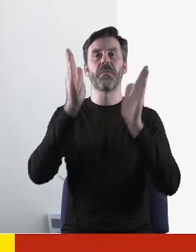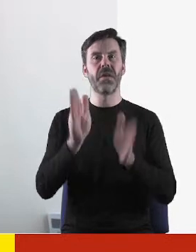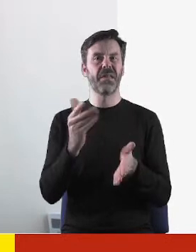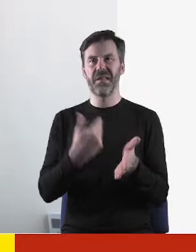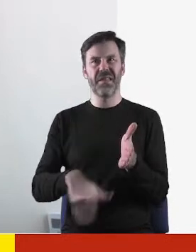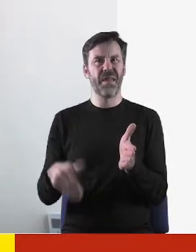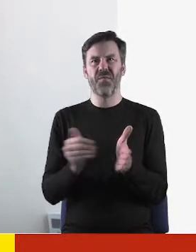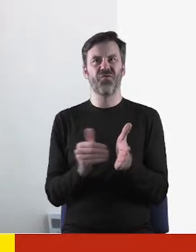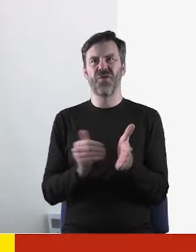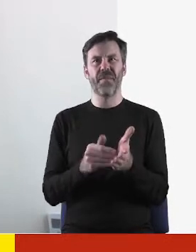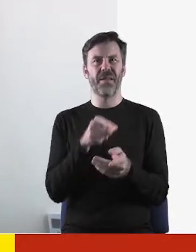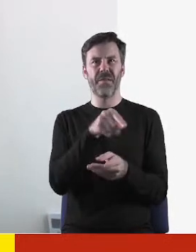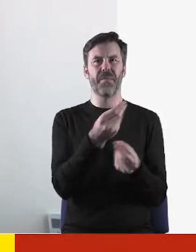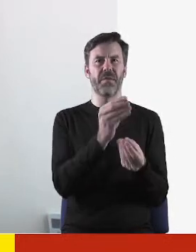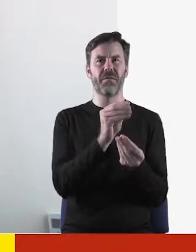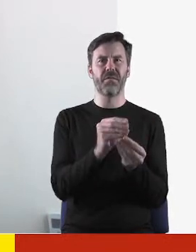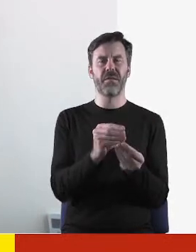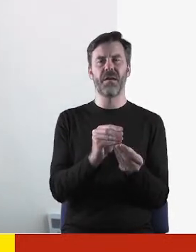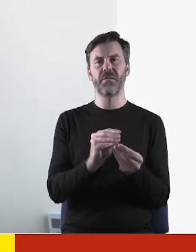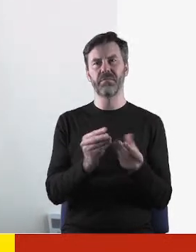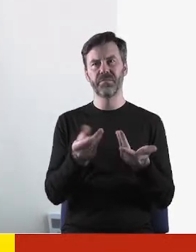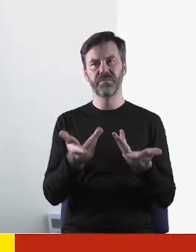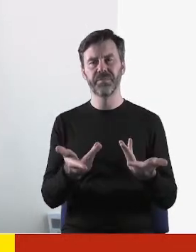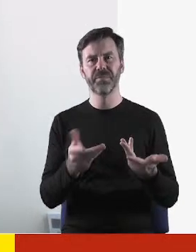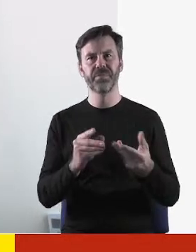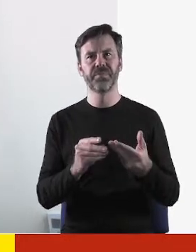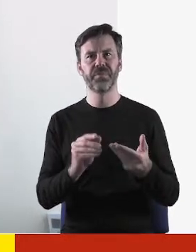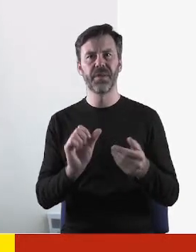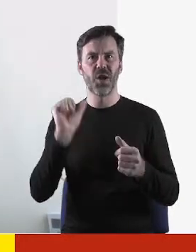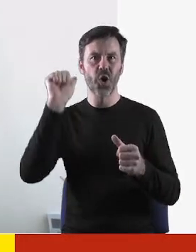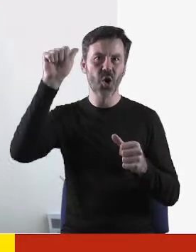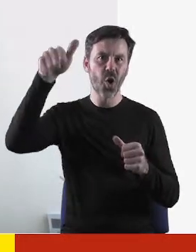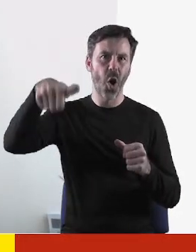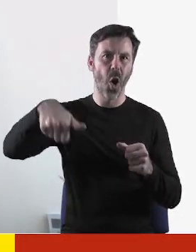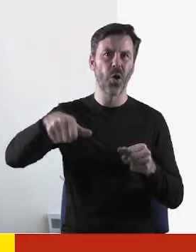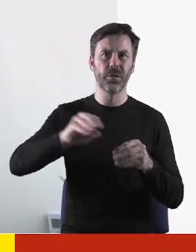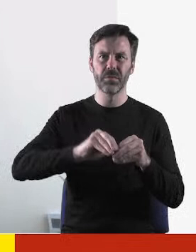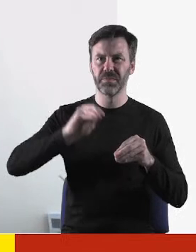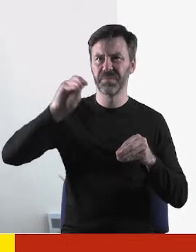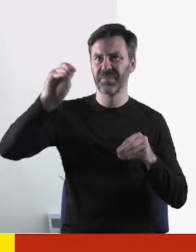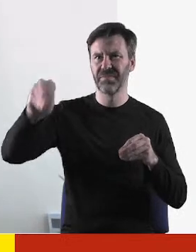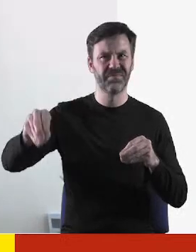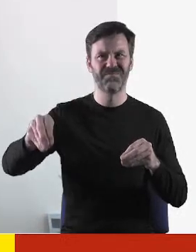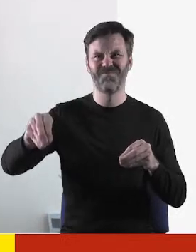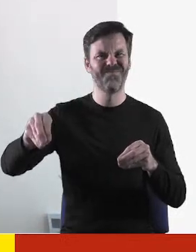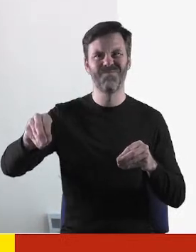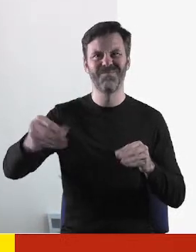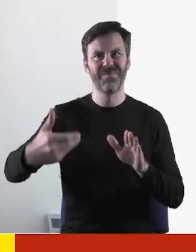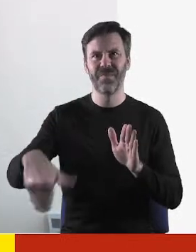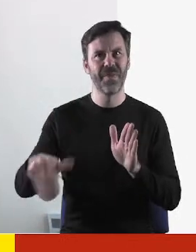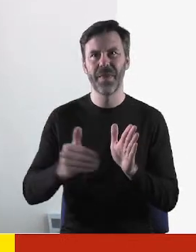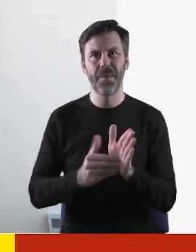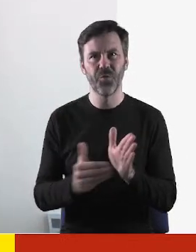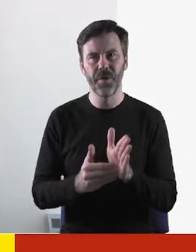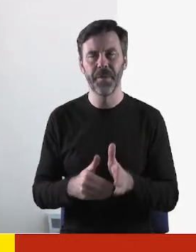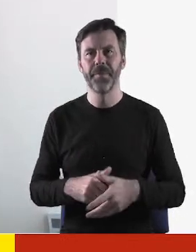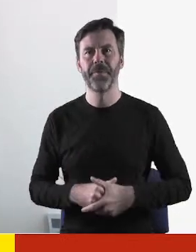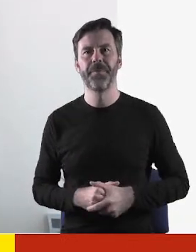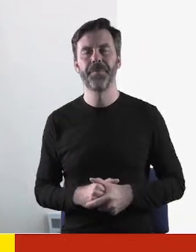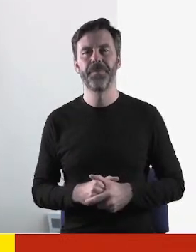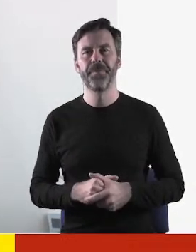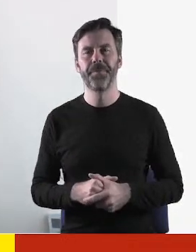aby przenosić środki na rok następny. Co do informacji,